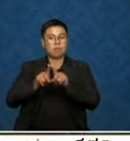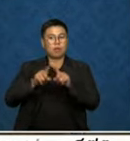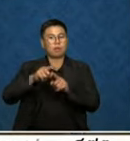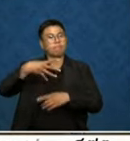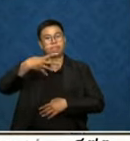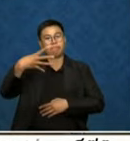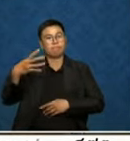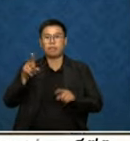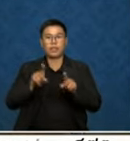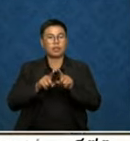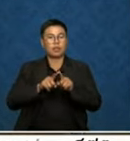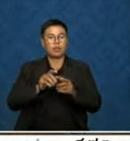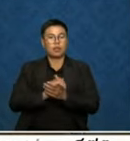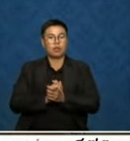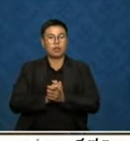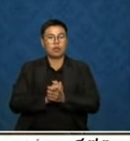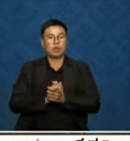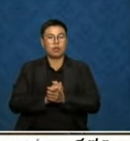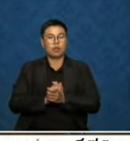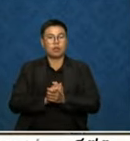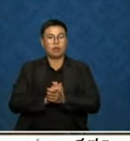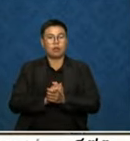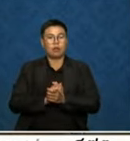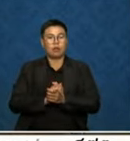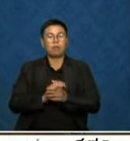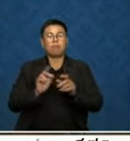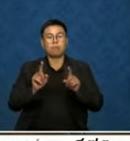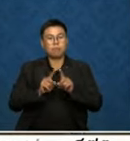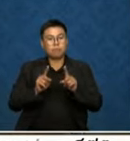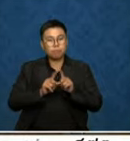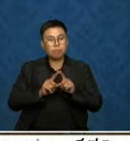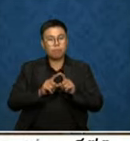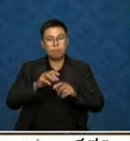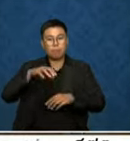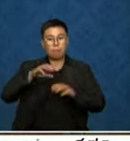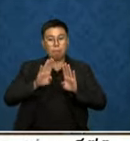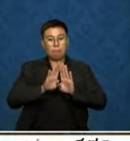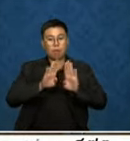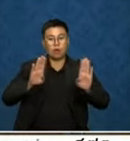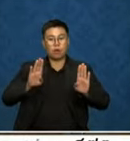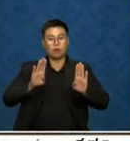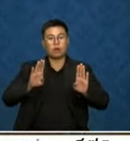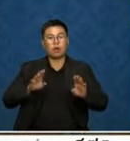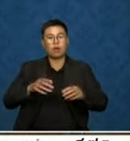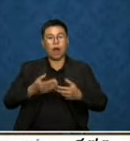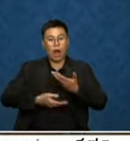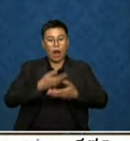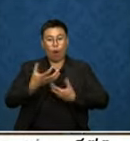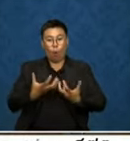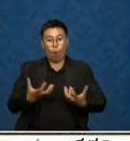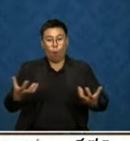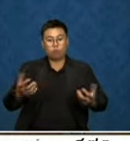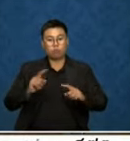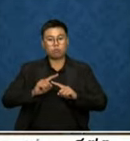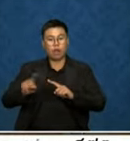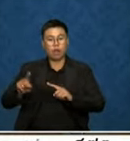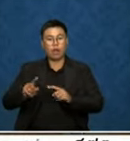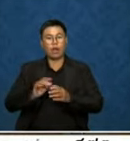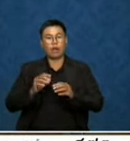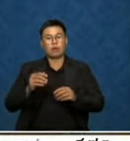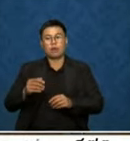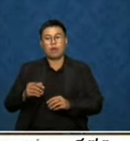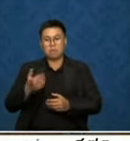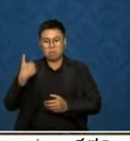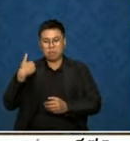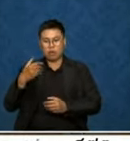านเพราะว่าคอนเซ็ปต์ของแชร์ลูกโซ่เนี่ยมักจะเปิดบริษัทมาขายสินค้านะครับแต่ว่าเน้นหาสมาชิ